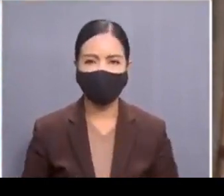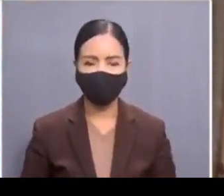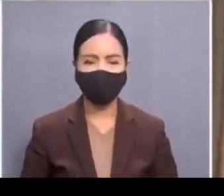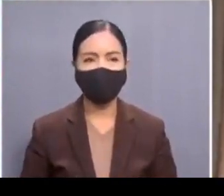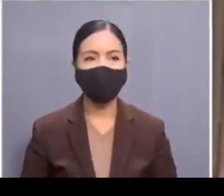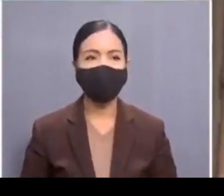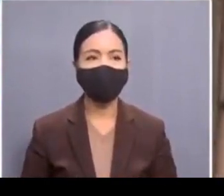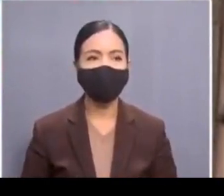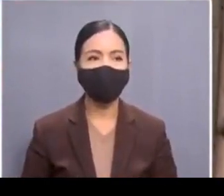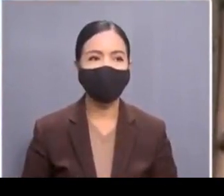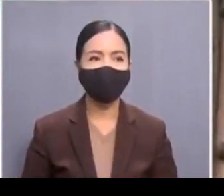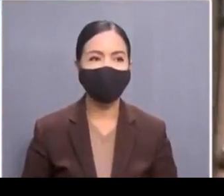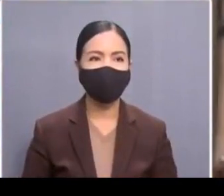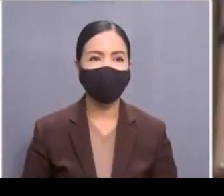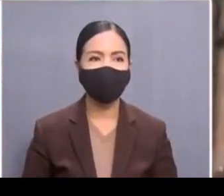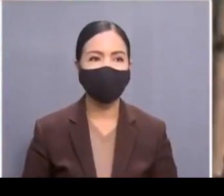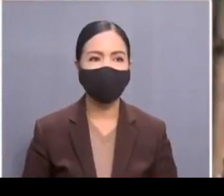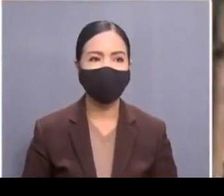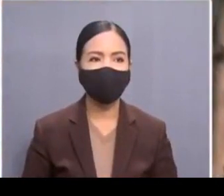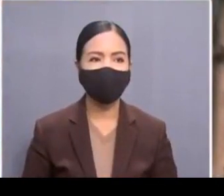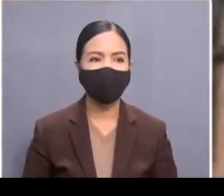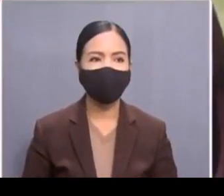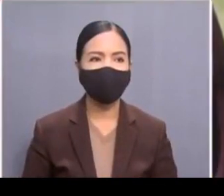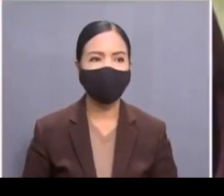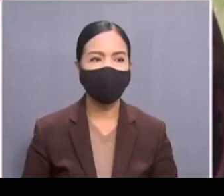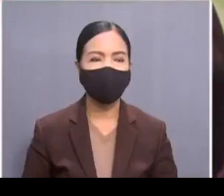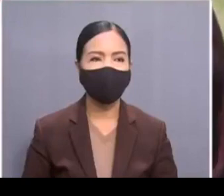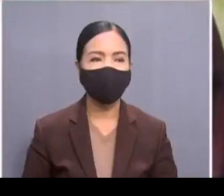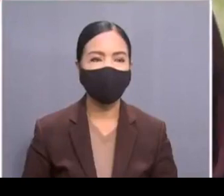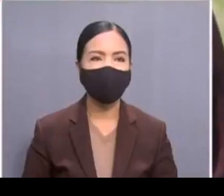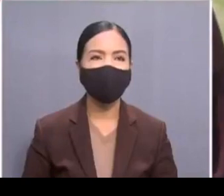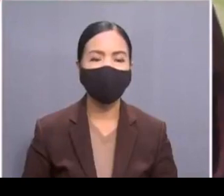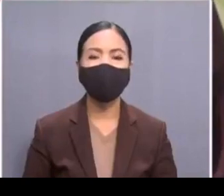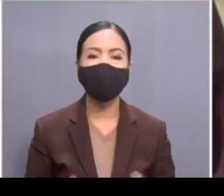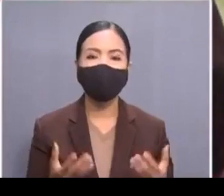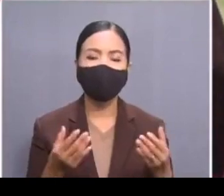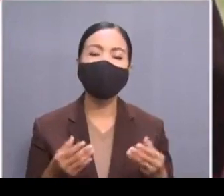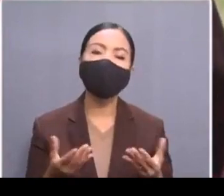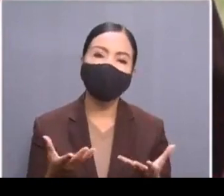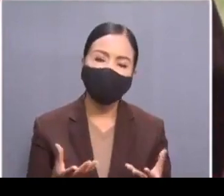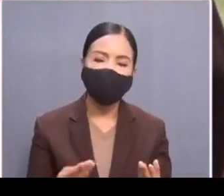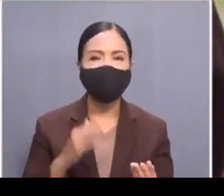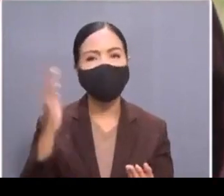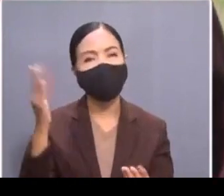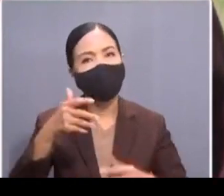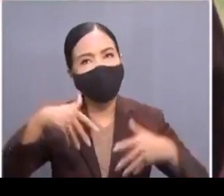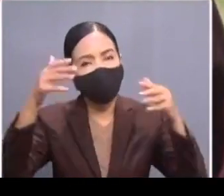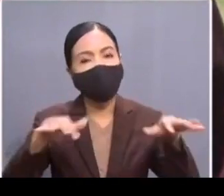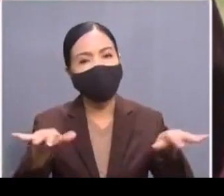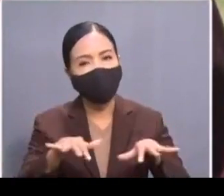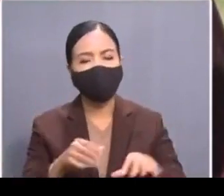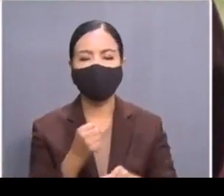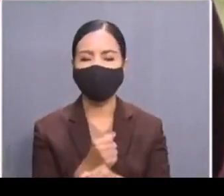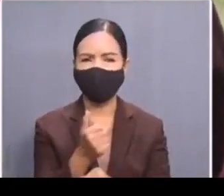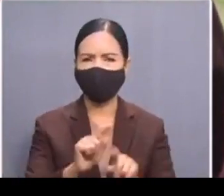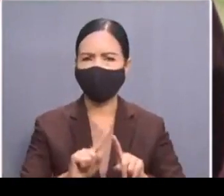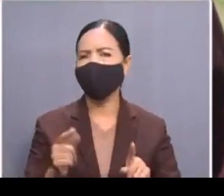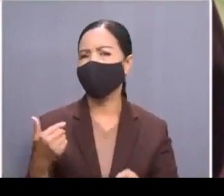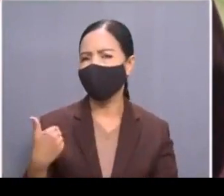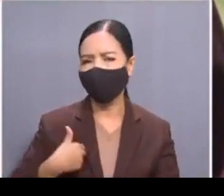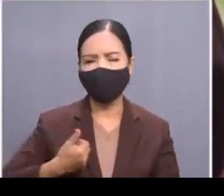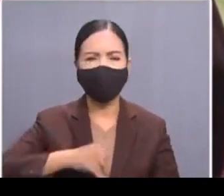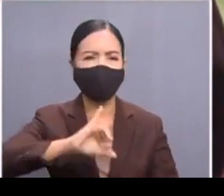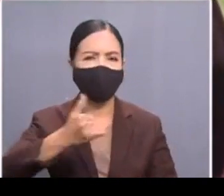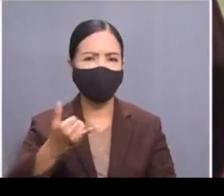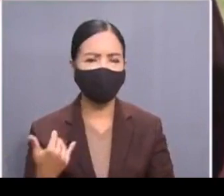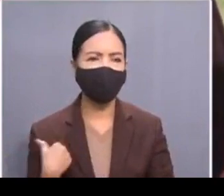ถ้าตามปกติแล้วเนี่ยดินฟ้าอากาศปกติน้ำปกติก็สามารถผลิตได้แต่นี้ในบางกร